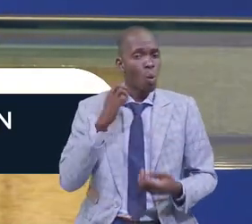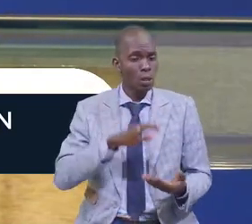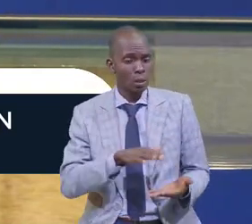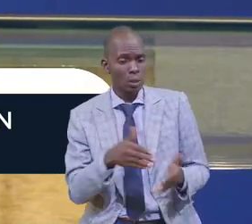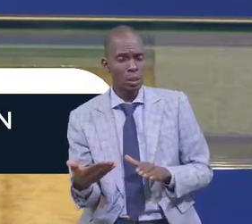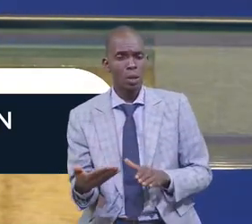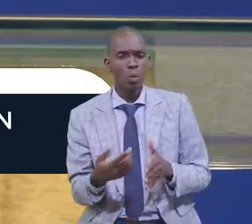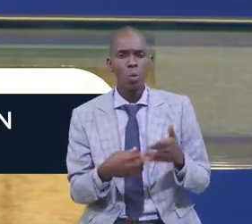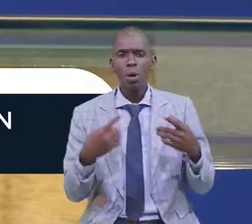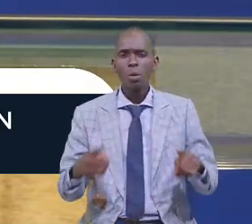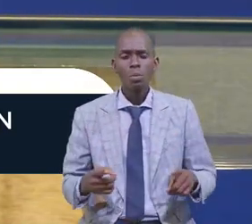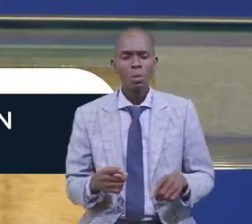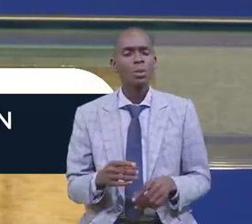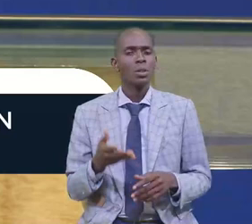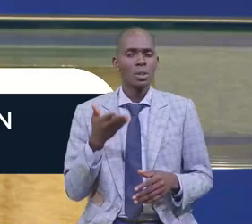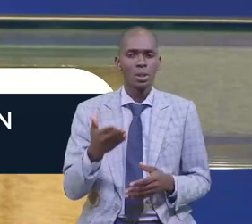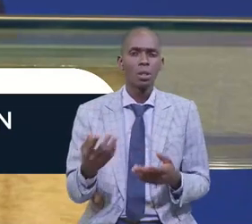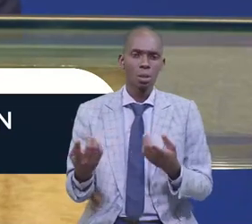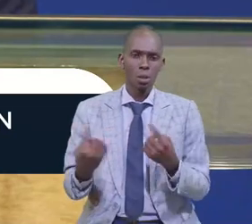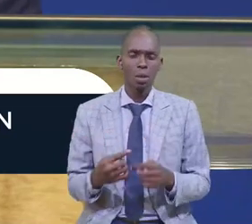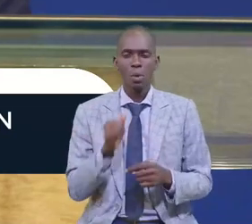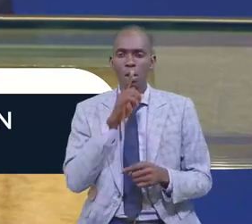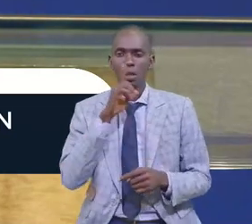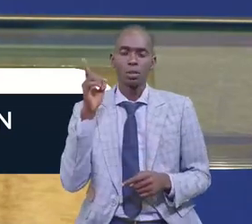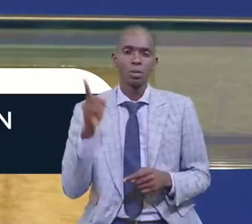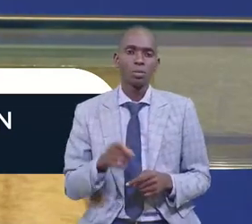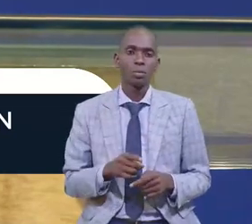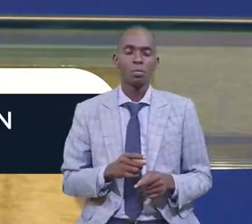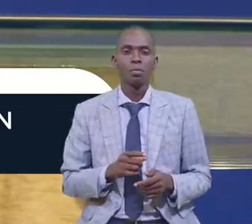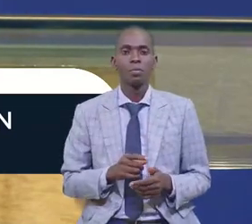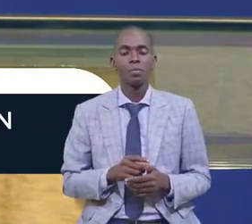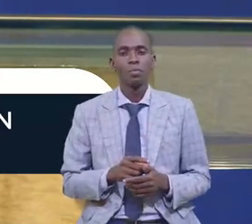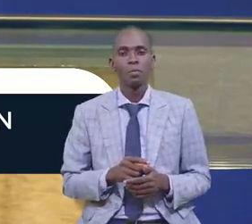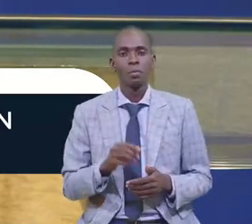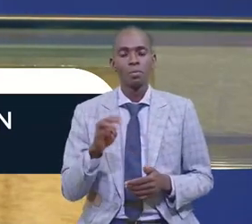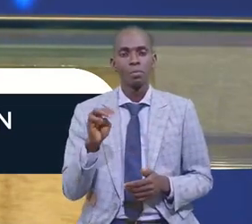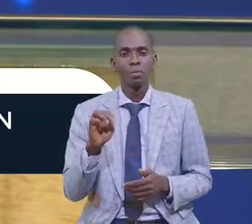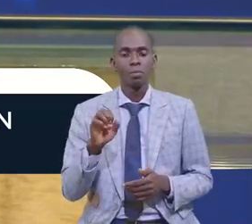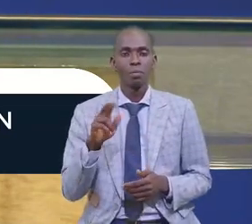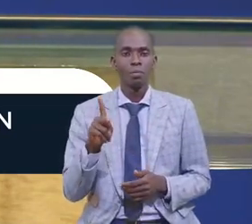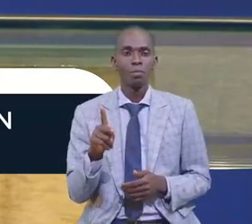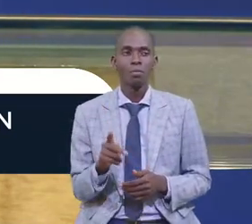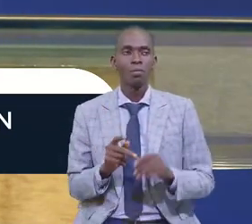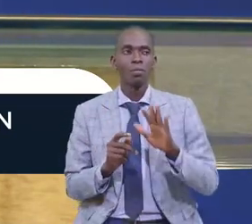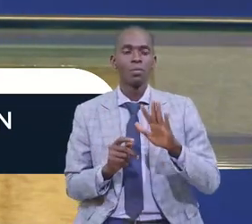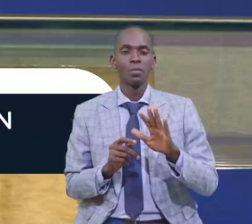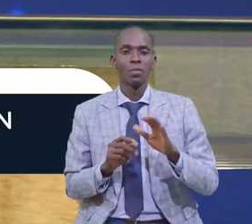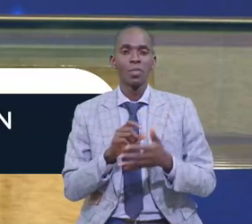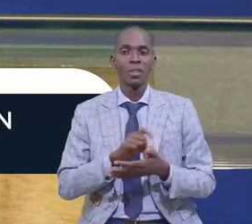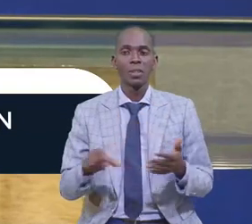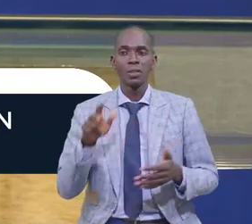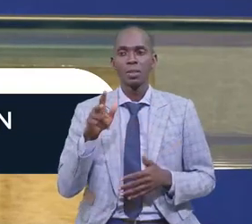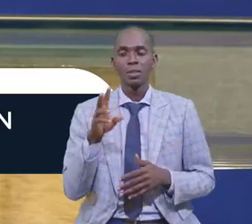morte, il a assuré l'homme là. Marc 5, verset 35.